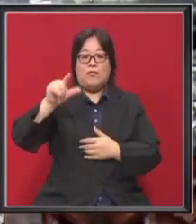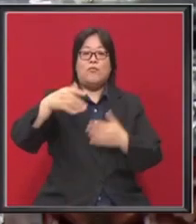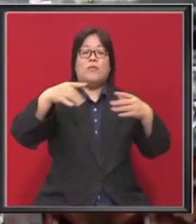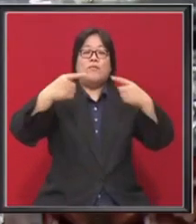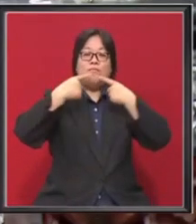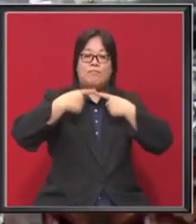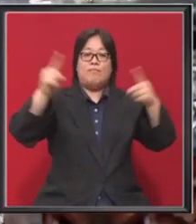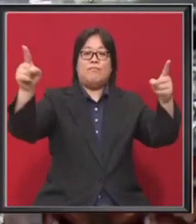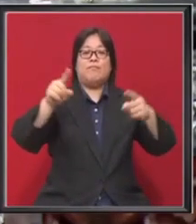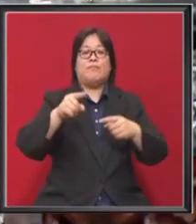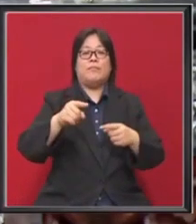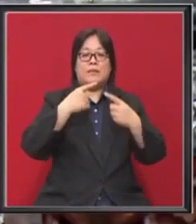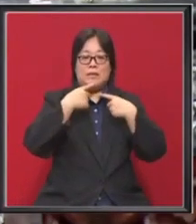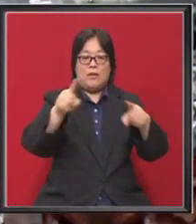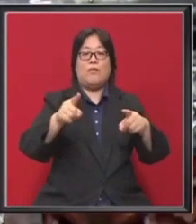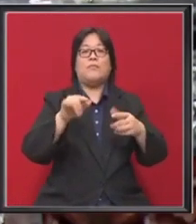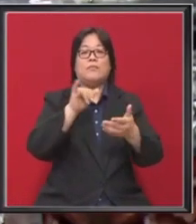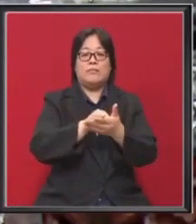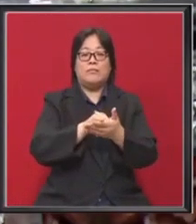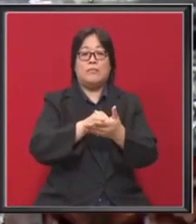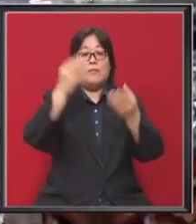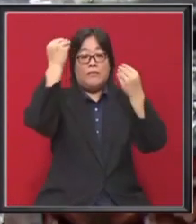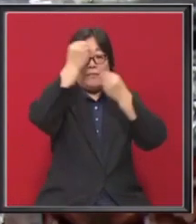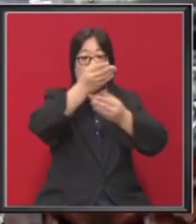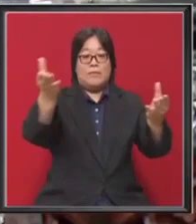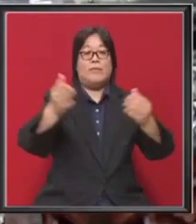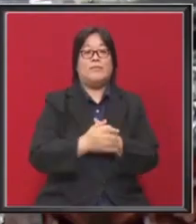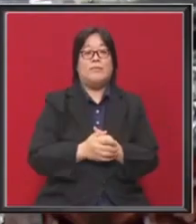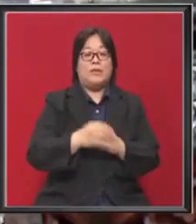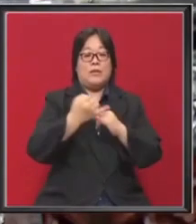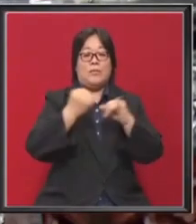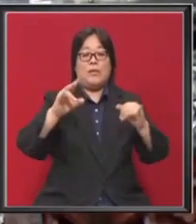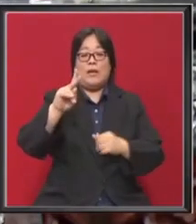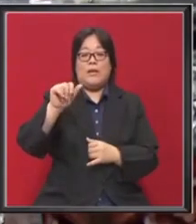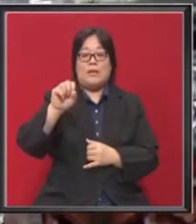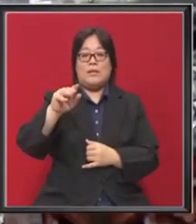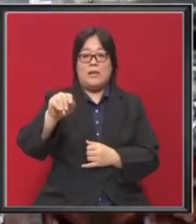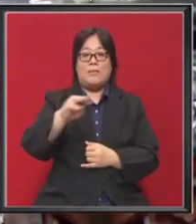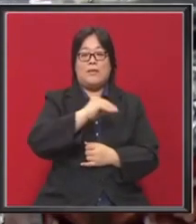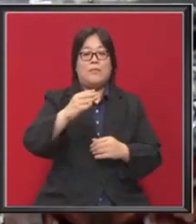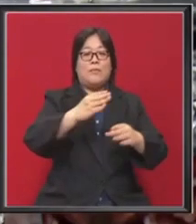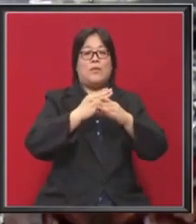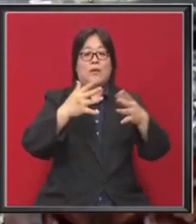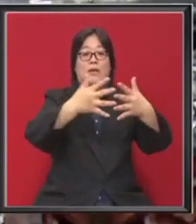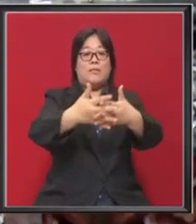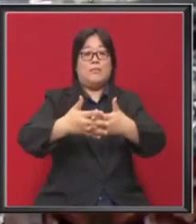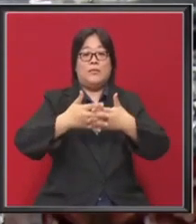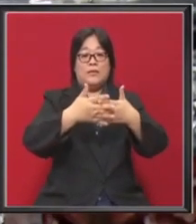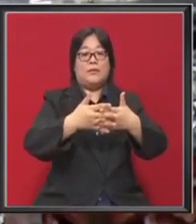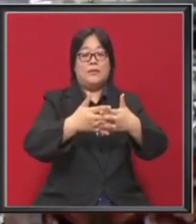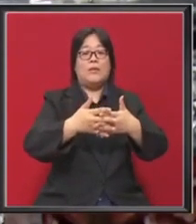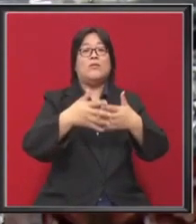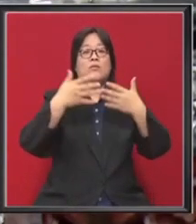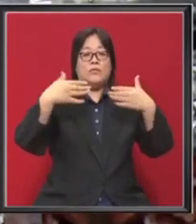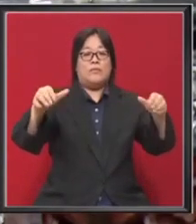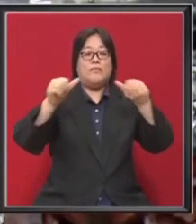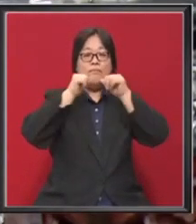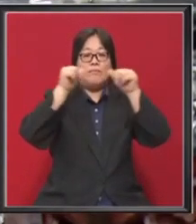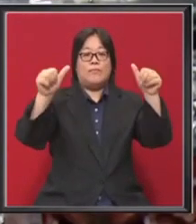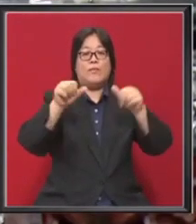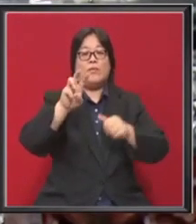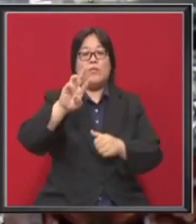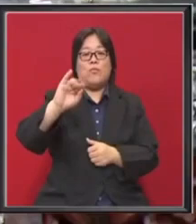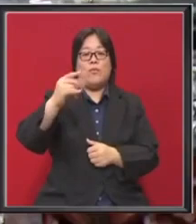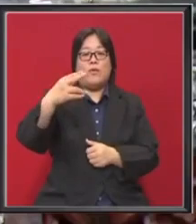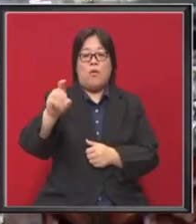mengeluarkan pernyataan media bagi mendoan ini untuk makluman jabatan custom dan perlindungan sempaga memiliki Sadiqah Ya udah mengeluarkan